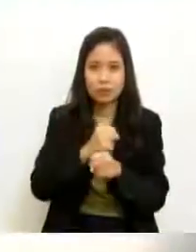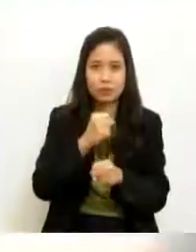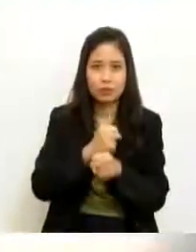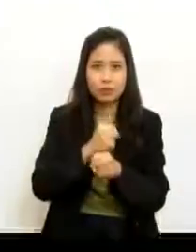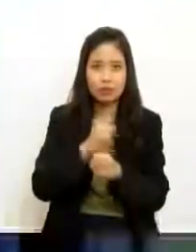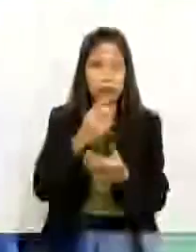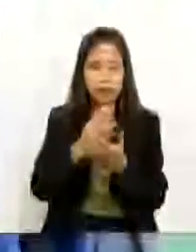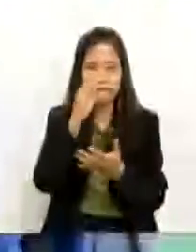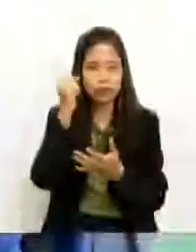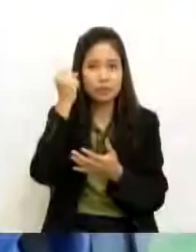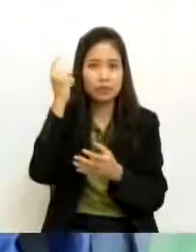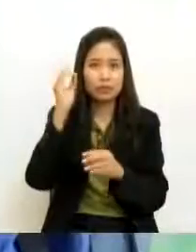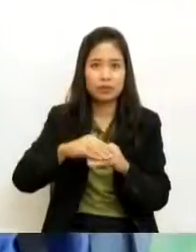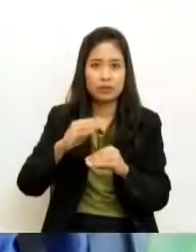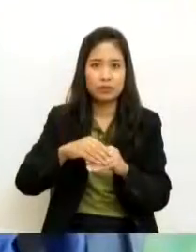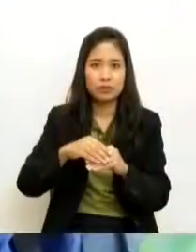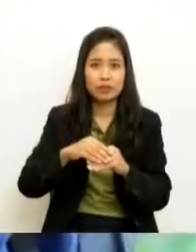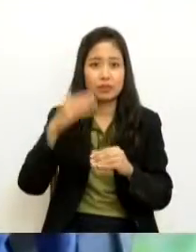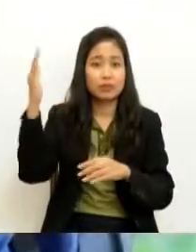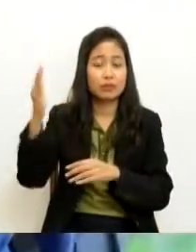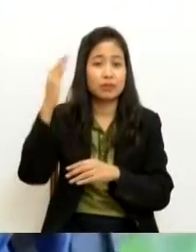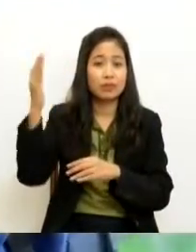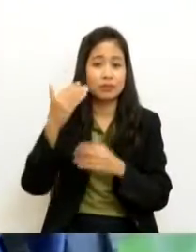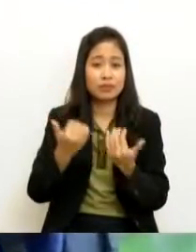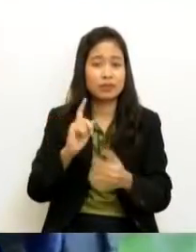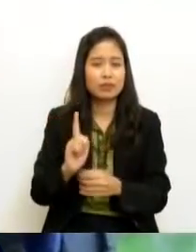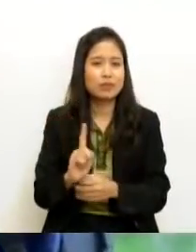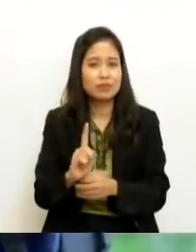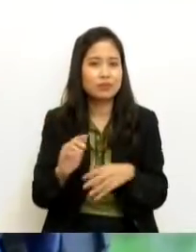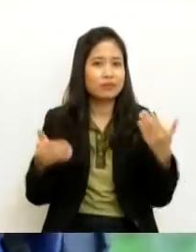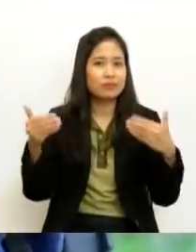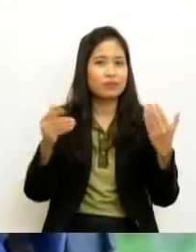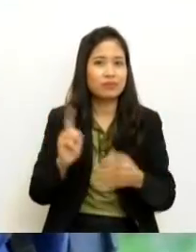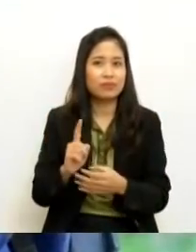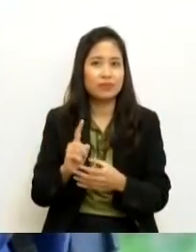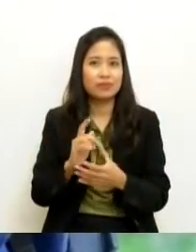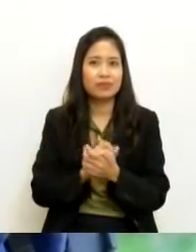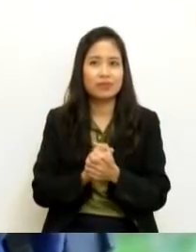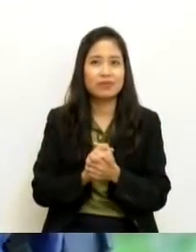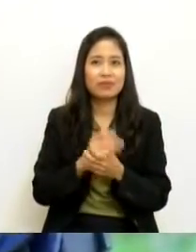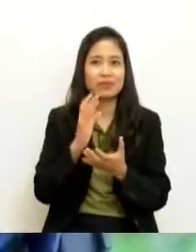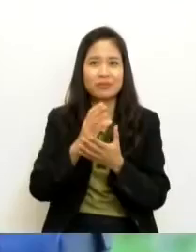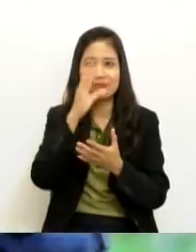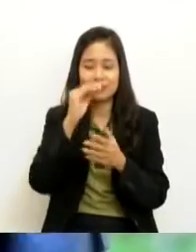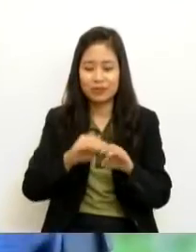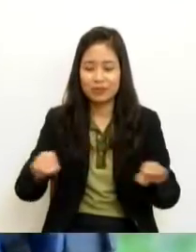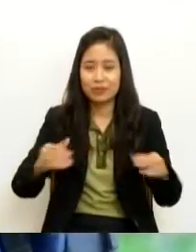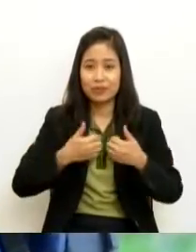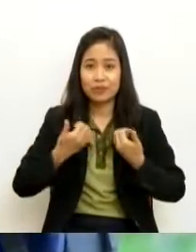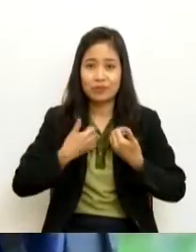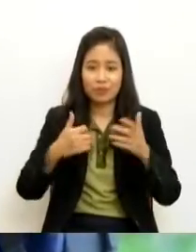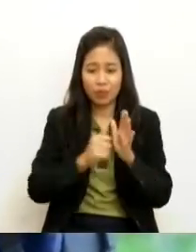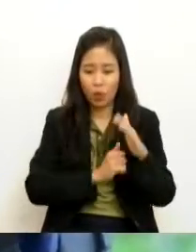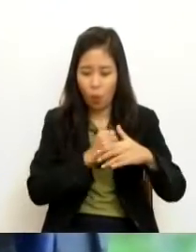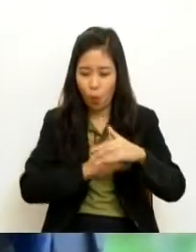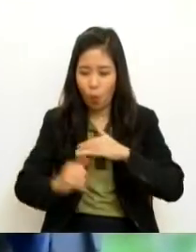ะมากขึ้นครับ เป็นยังไงบ้างเห็นบรรยากาศเด็กๆวันนี้ในการทำกิจกรรม เด็กๆดูสนุกสนานดีค่ะคือเขาได้แบบออกสถานที่จริงอะไรอ